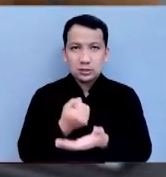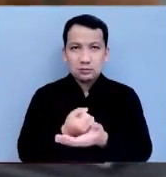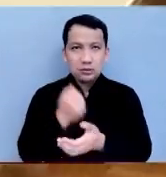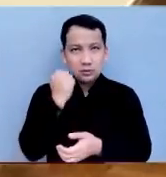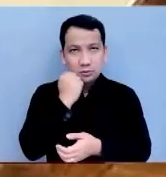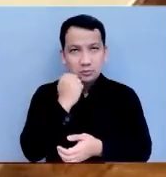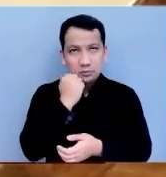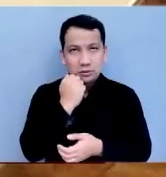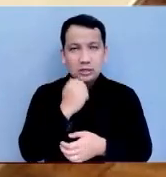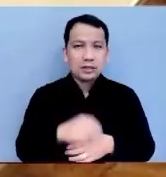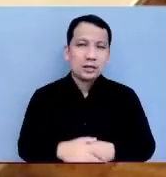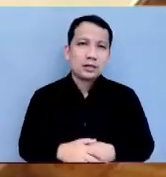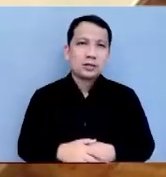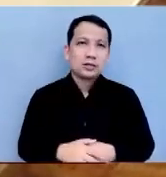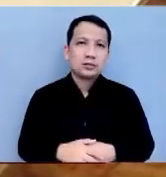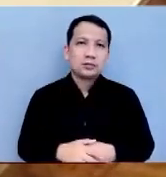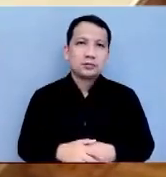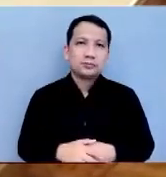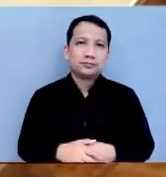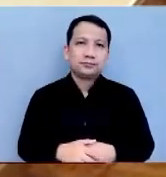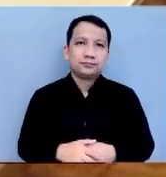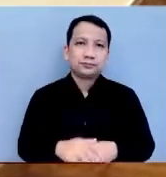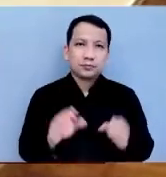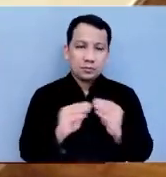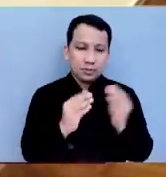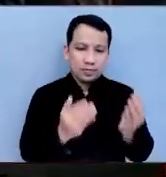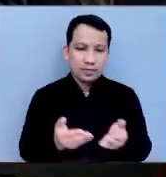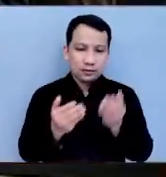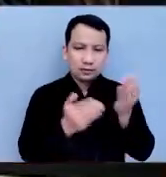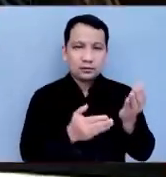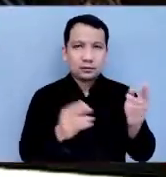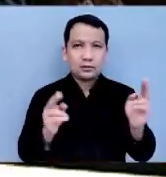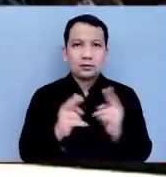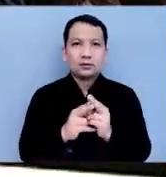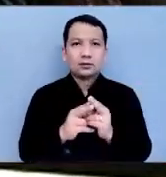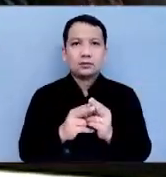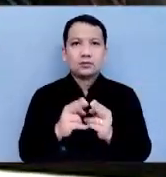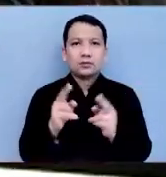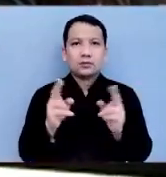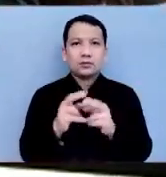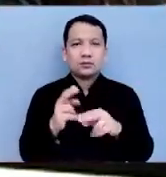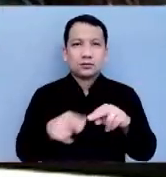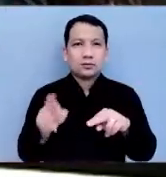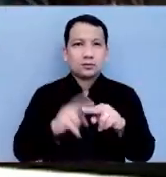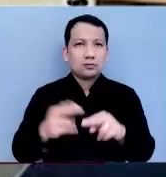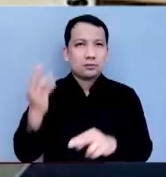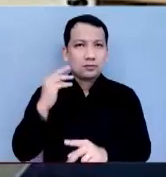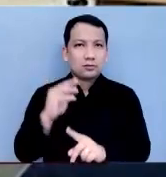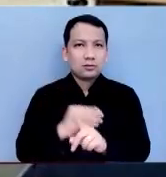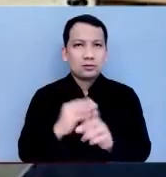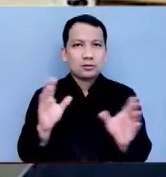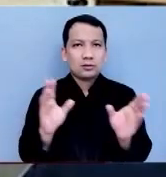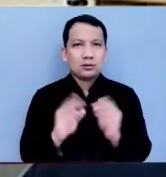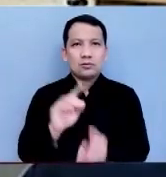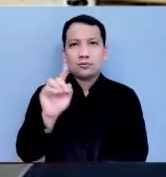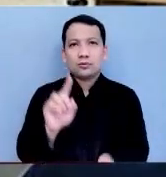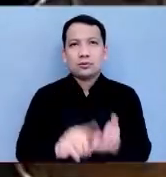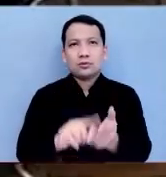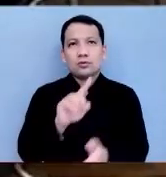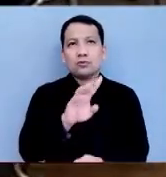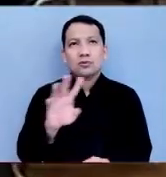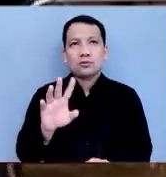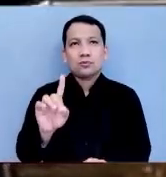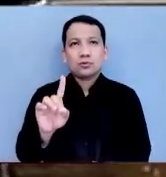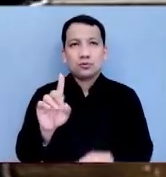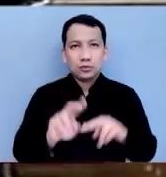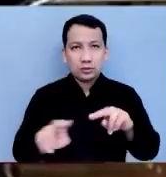araw-araw. Ang petisyon namang inihain ng United for Wage Increase Now nitong Marso, gawing 1,141